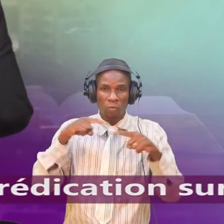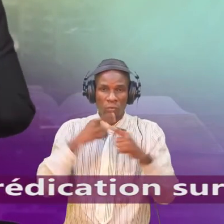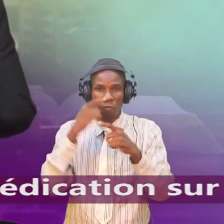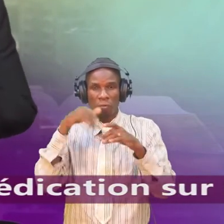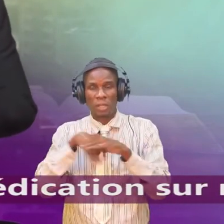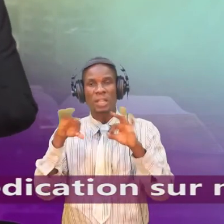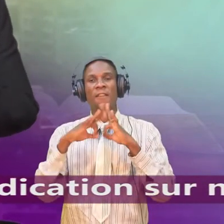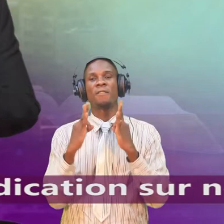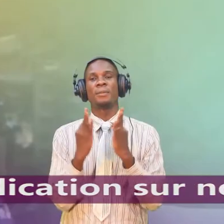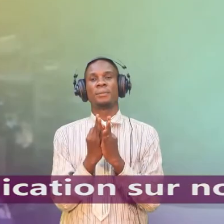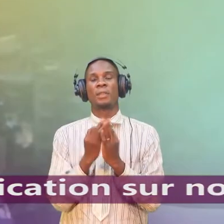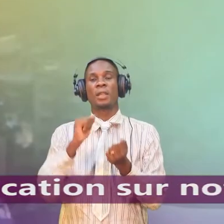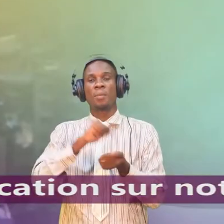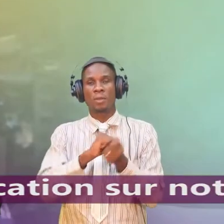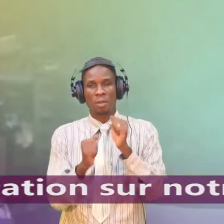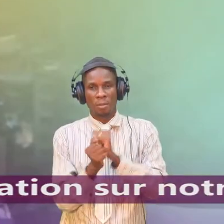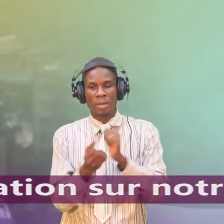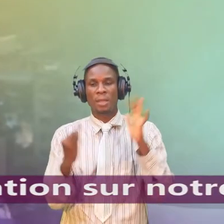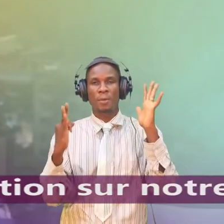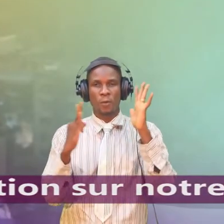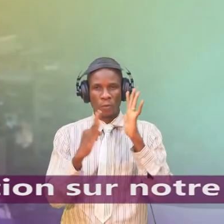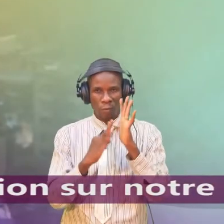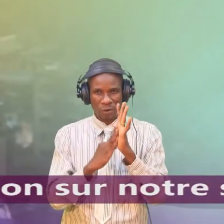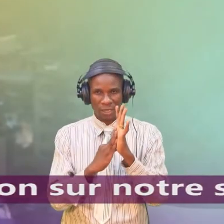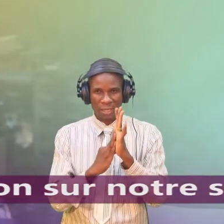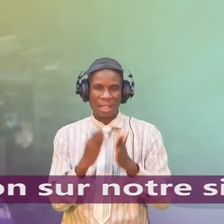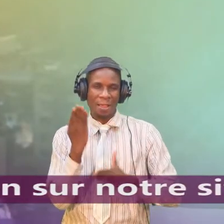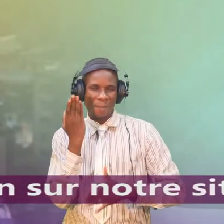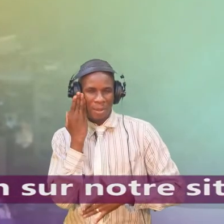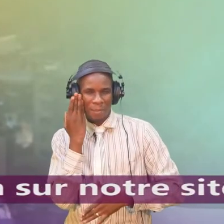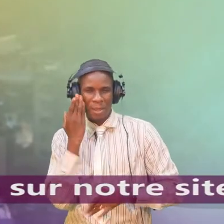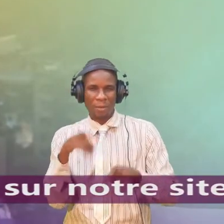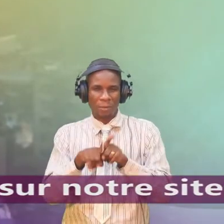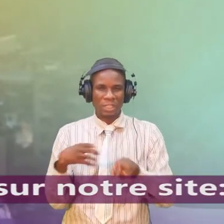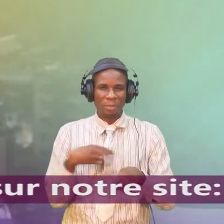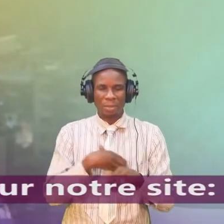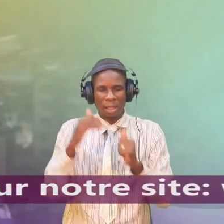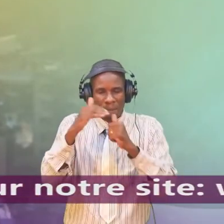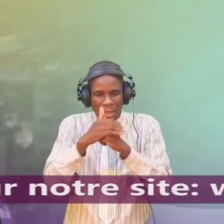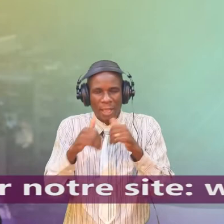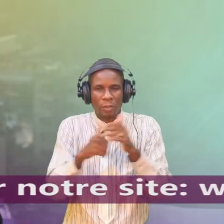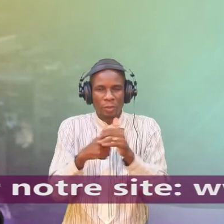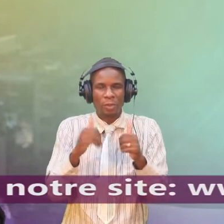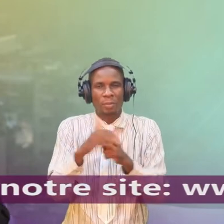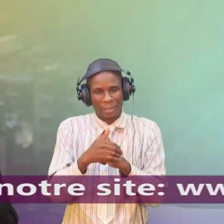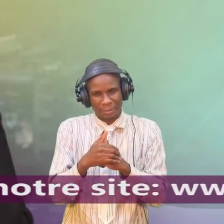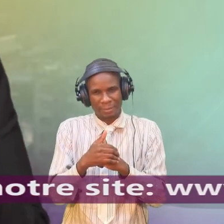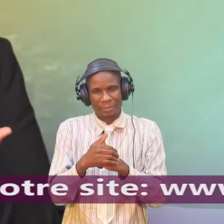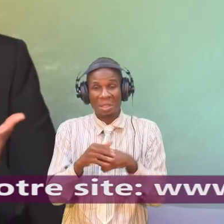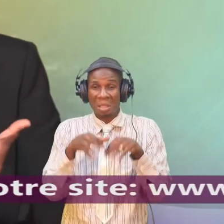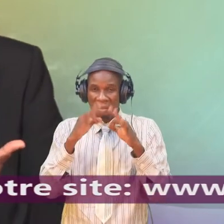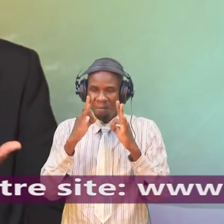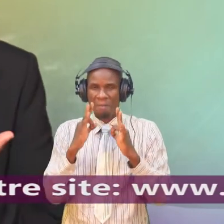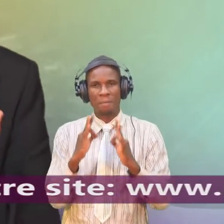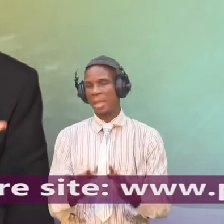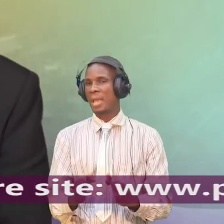Katika familia, namna vizuri kugawa kazi. Nane, wanasameana. On